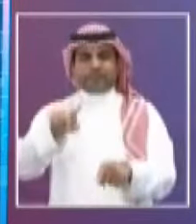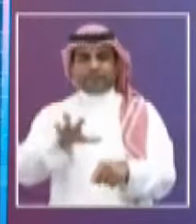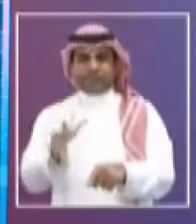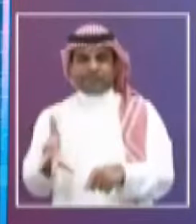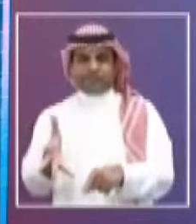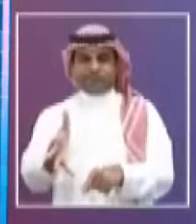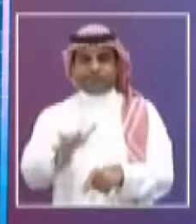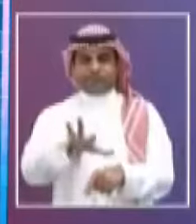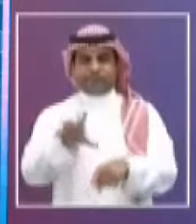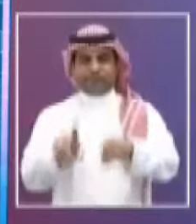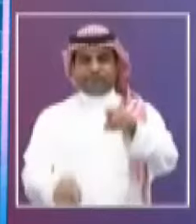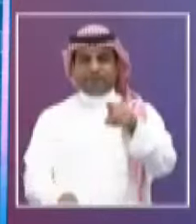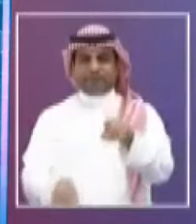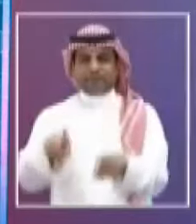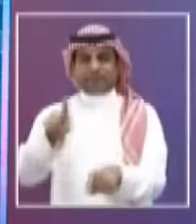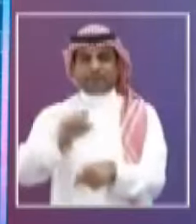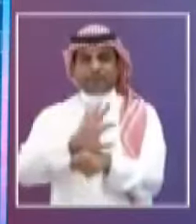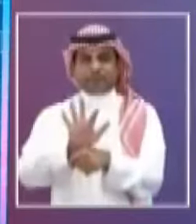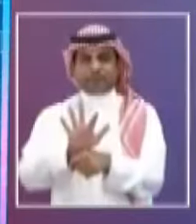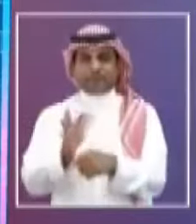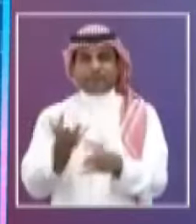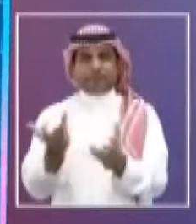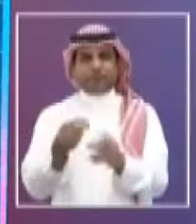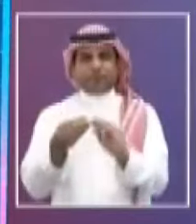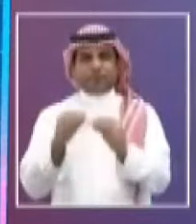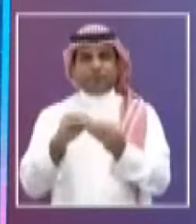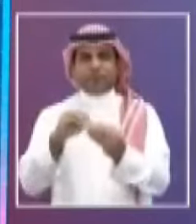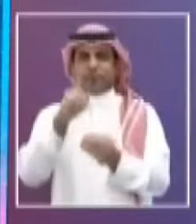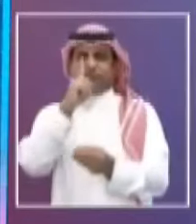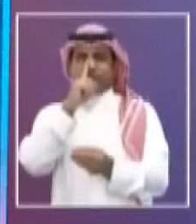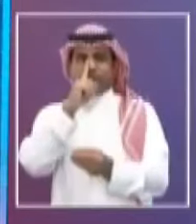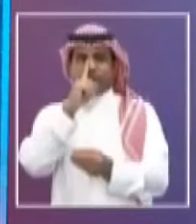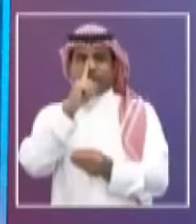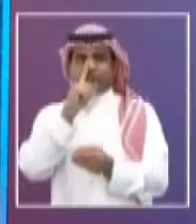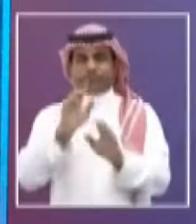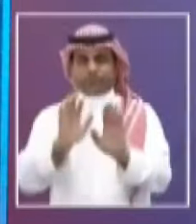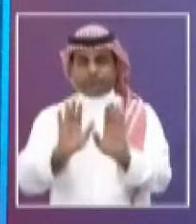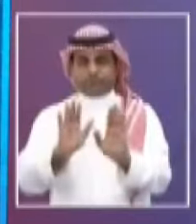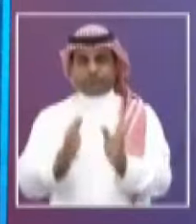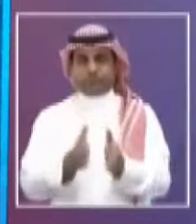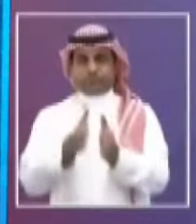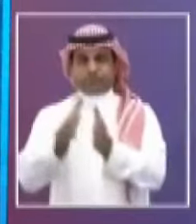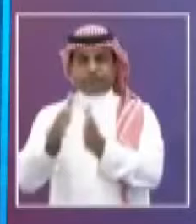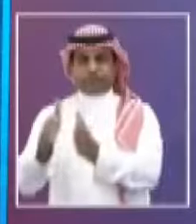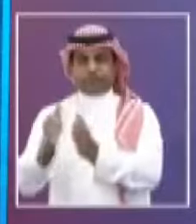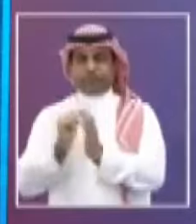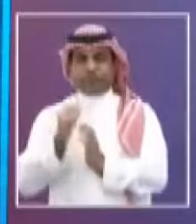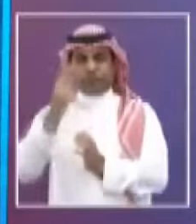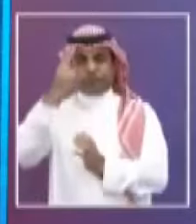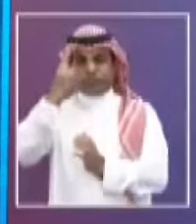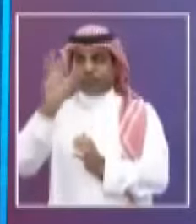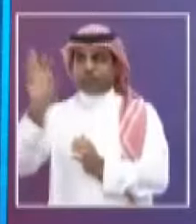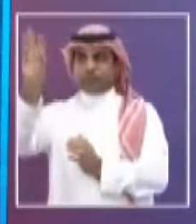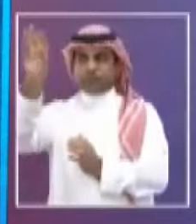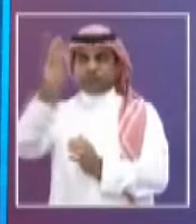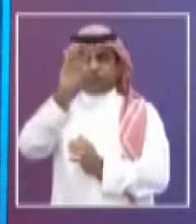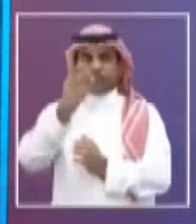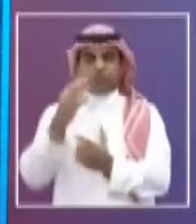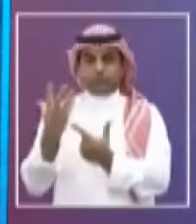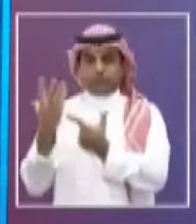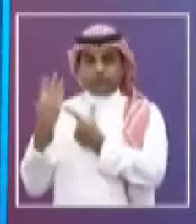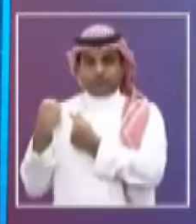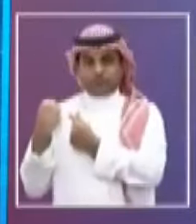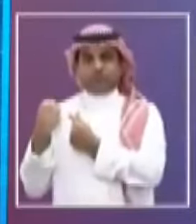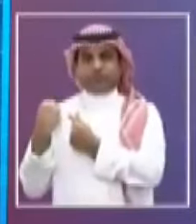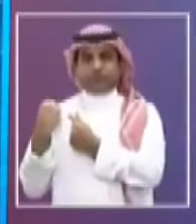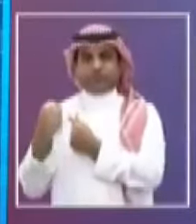وفي مستويات محدودة ستكون باللون الأصفر. نلاحظ الحمد لله في خارطة المملكة العربية السعودية الأسبوع الماضي